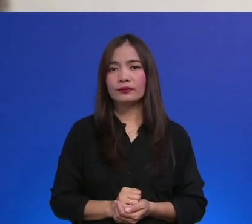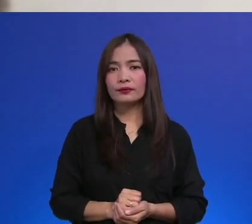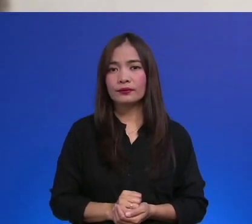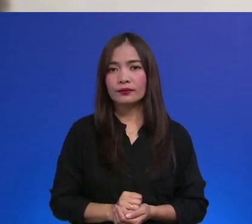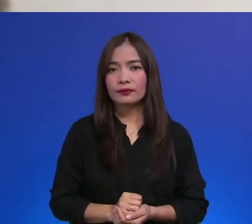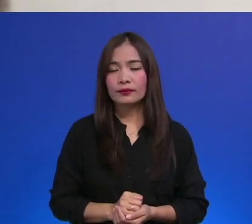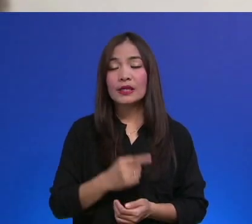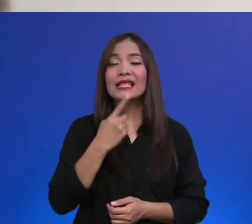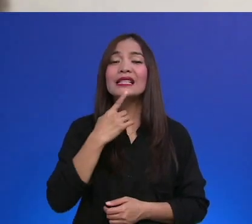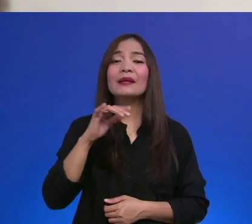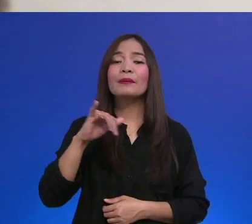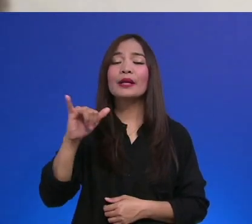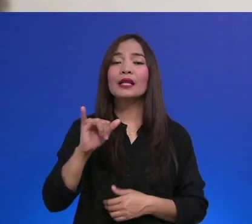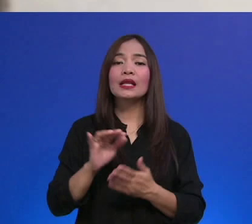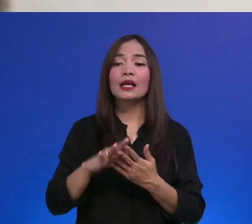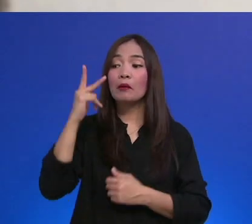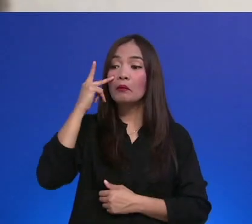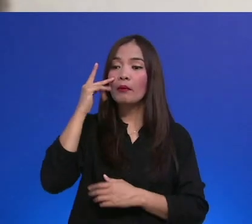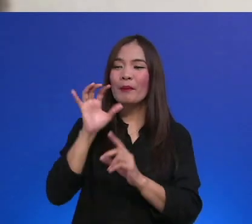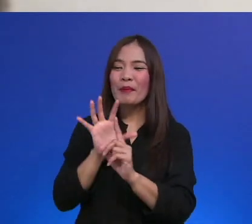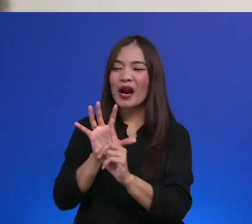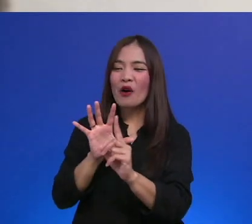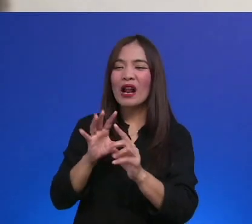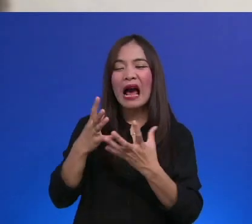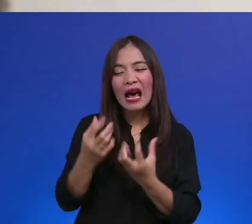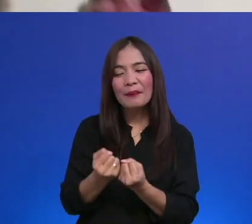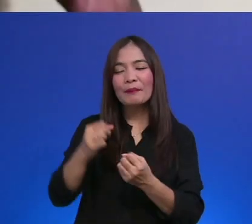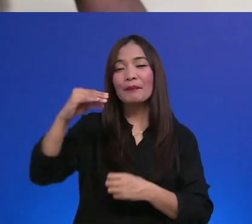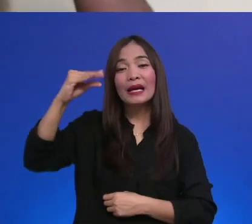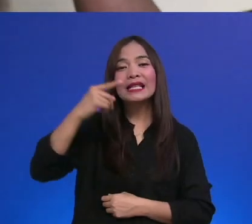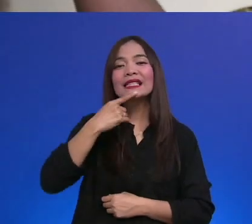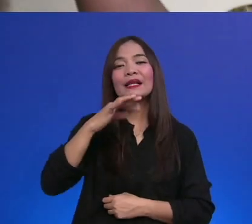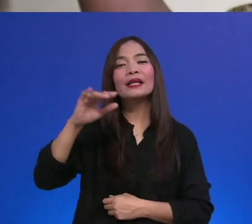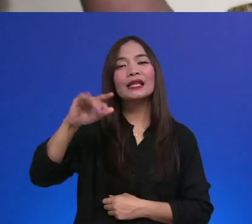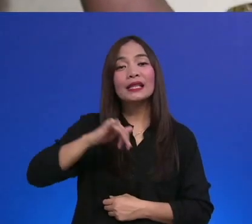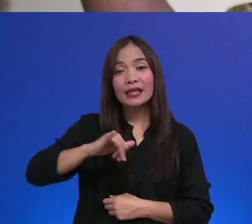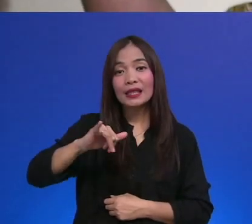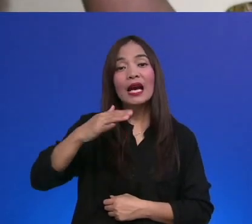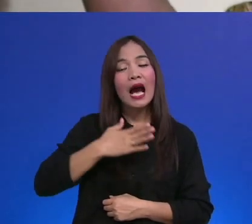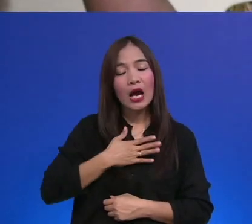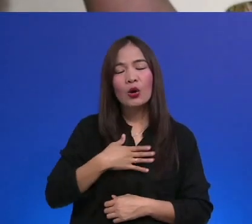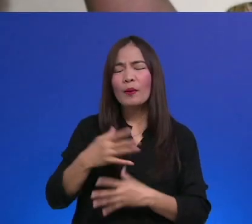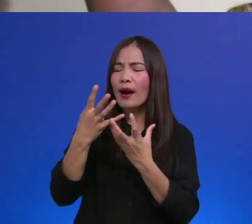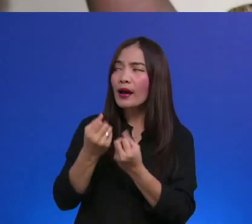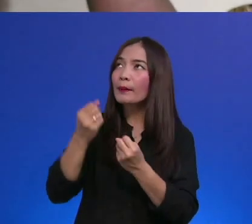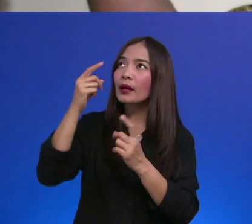seperti pengawal mengharapkan bayi demikian ku harap padamu